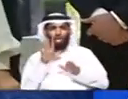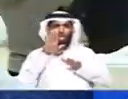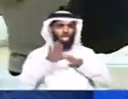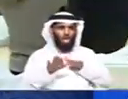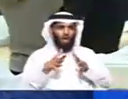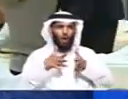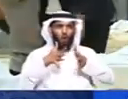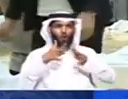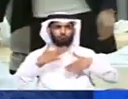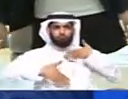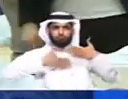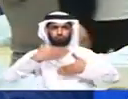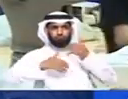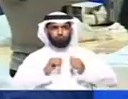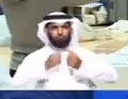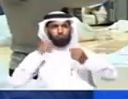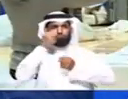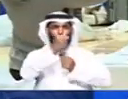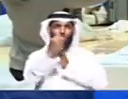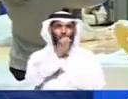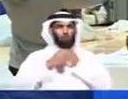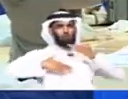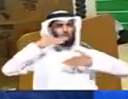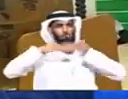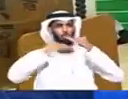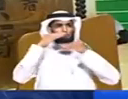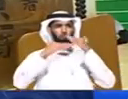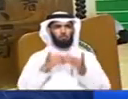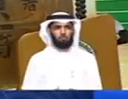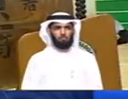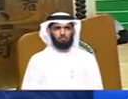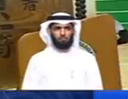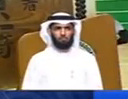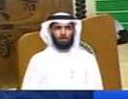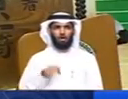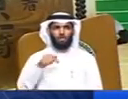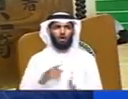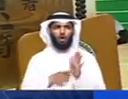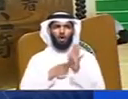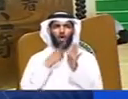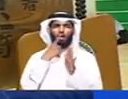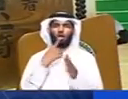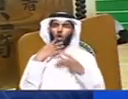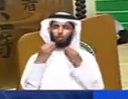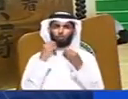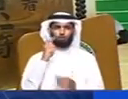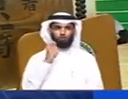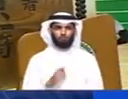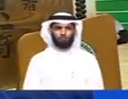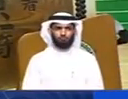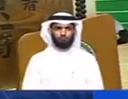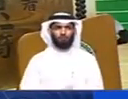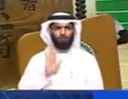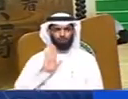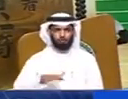بعدين بالوسط قمت ألعب أقوى وأقوى وأقوى. البطولة كانت جيدة ورائعة،